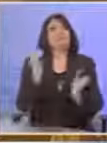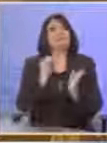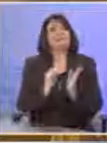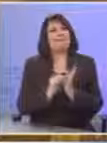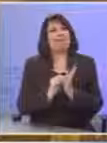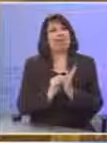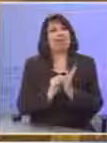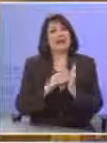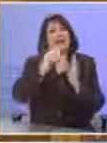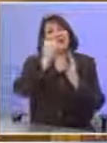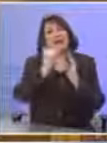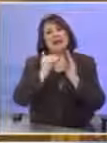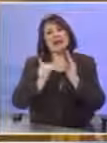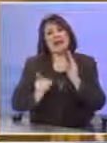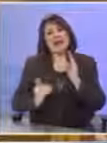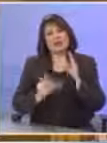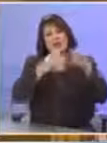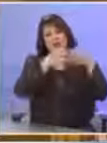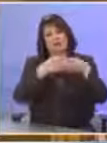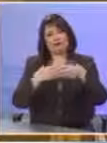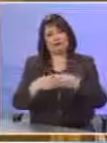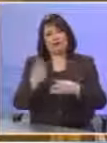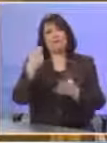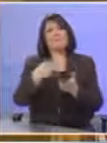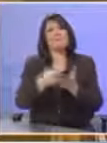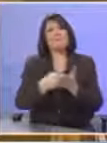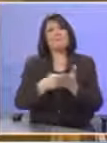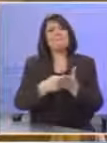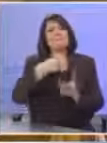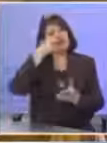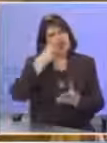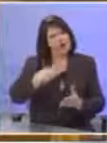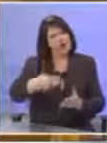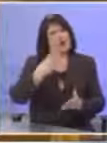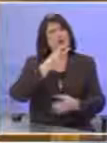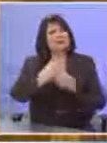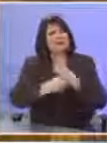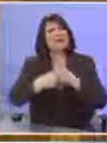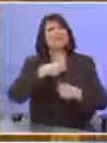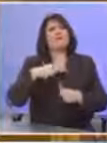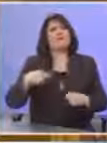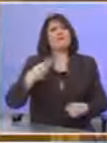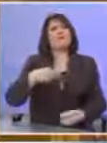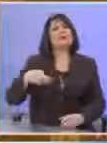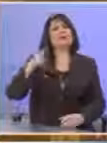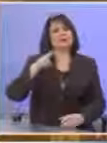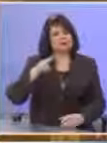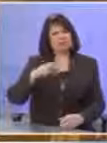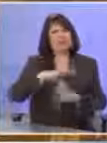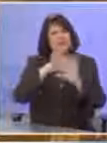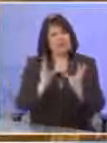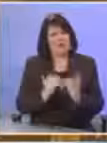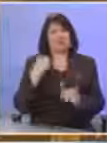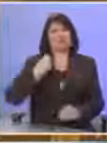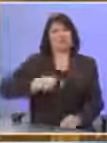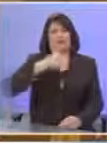νέα μισθολογικά κλιμάκια, όσο και για τη μισθολογική ορίμανση, αλλά και την αύξηση στους προϊσταμένους των οργανικών μονάδων του